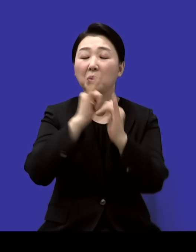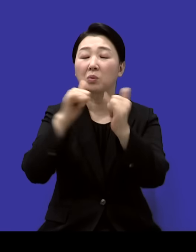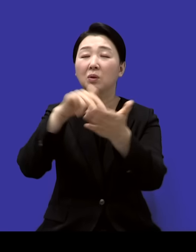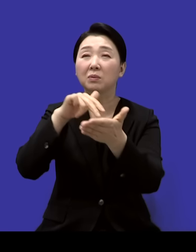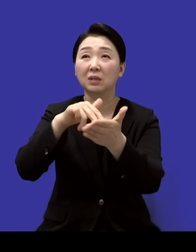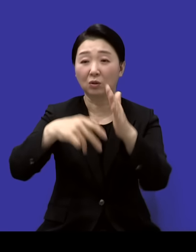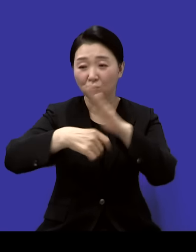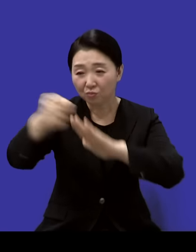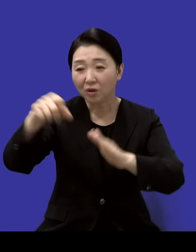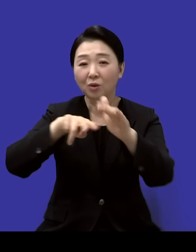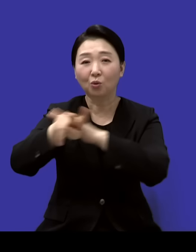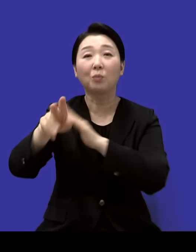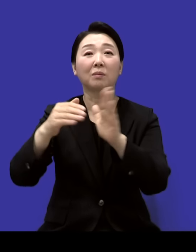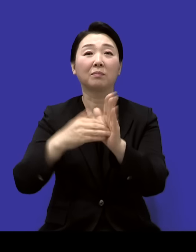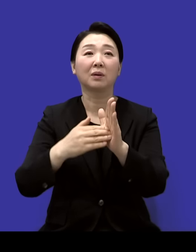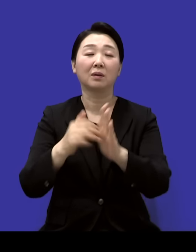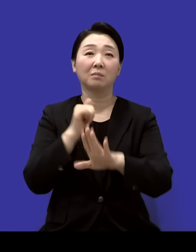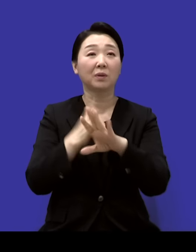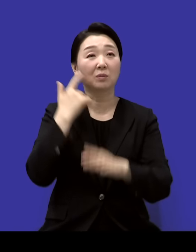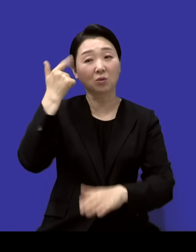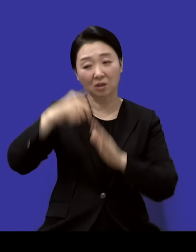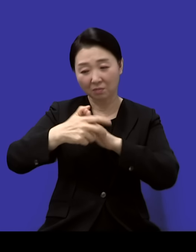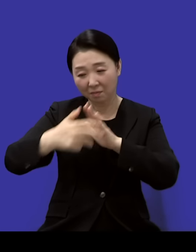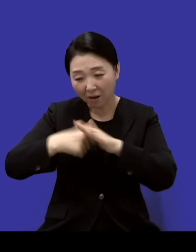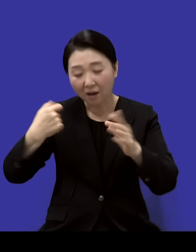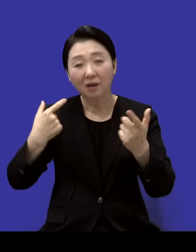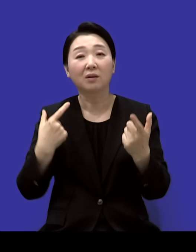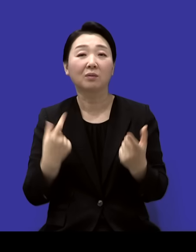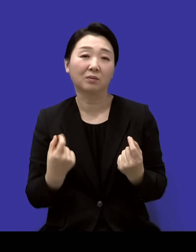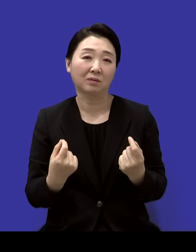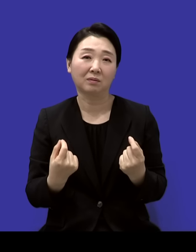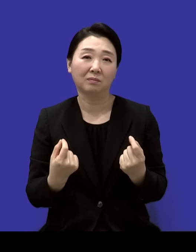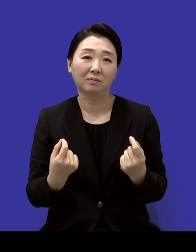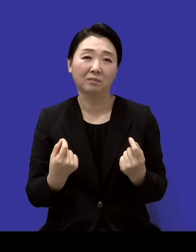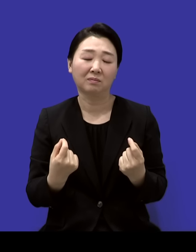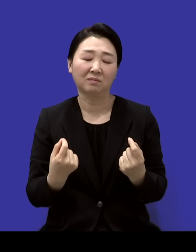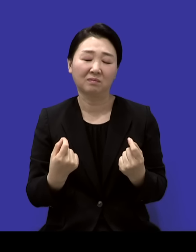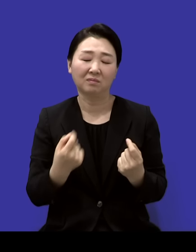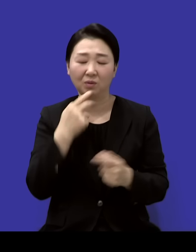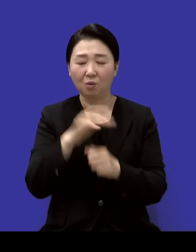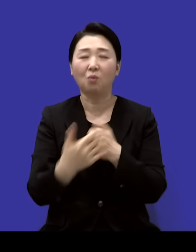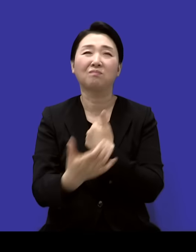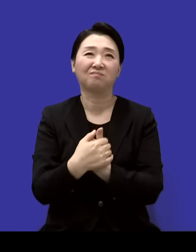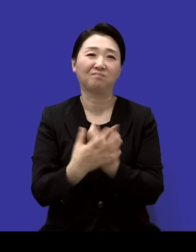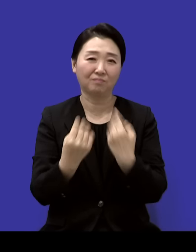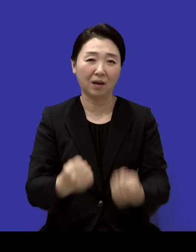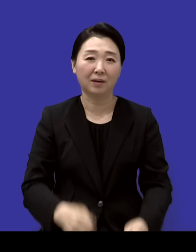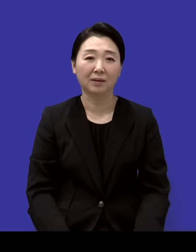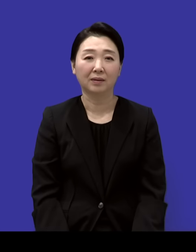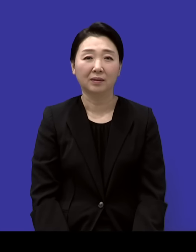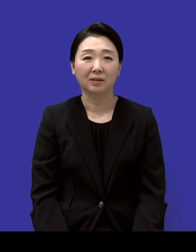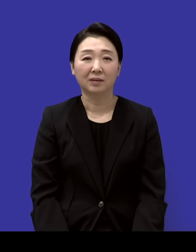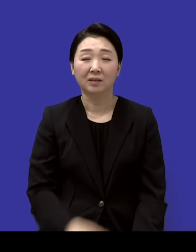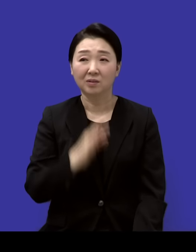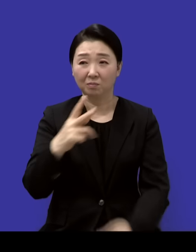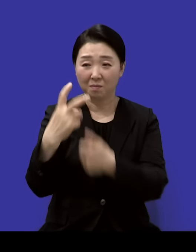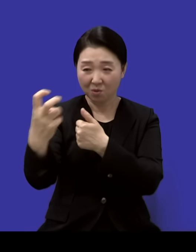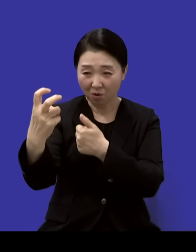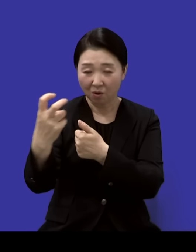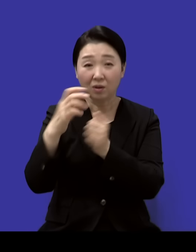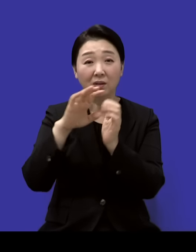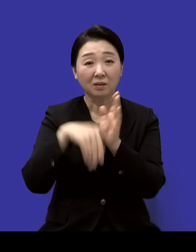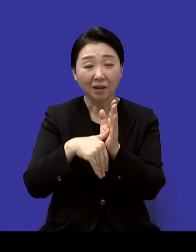훔쳐가지고 도망갔는데 그렇죠. 마치 목사님이 한 것처럼 네네. 그렇게 하는 경우들도 많이 봤고, 그리고 실제로 뭐 미워하고 이럴 때는